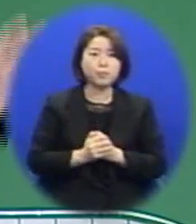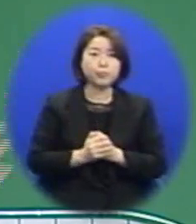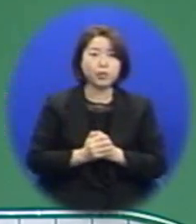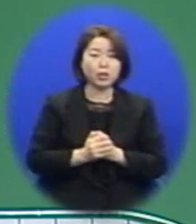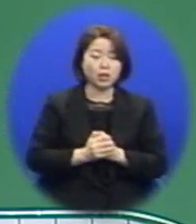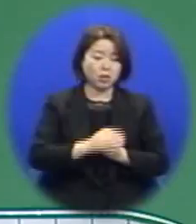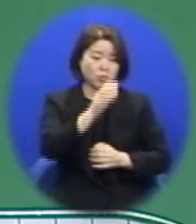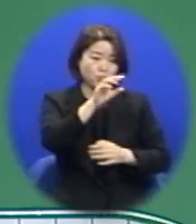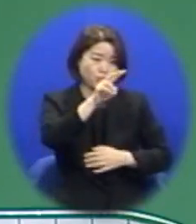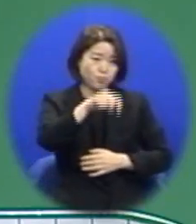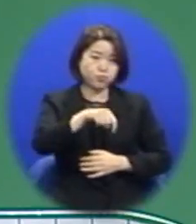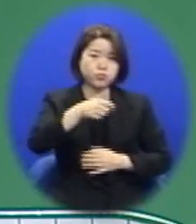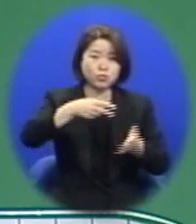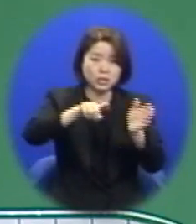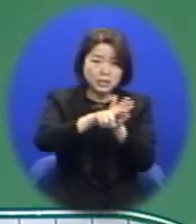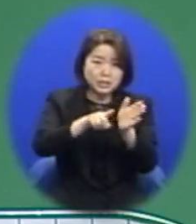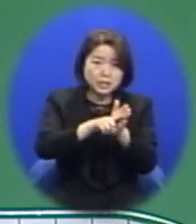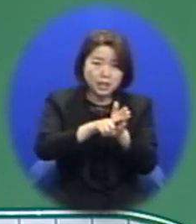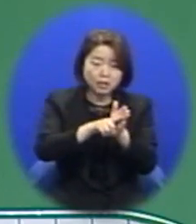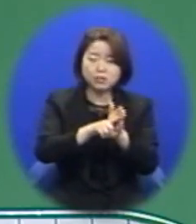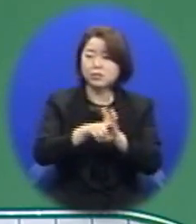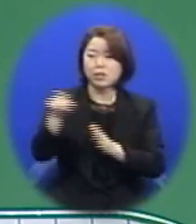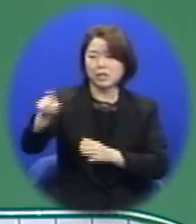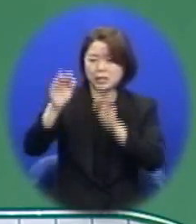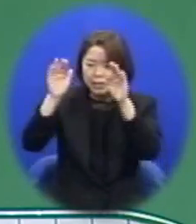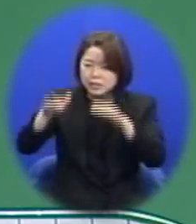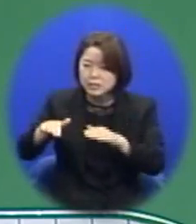이슬람을 감당할 수 없어요.